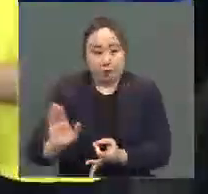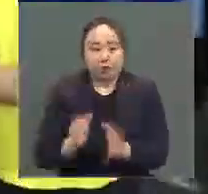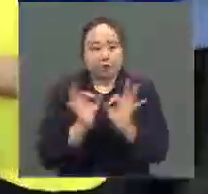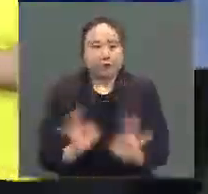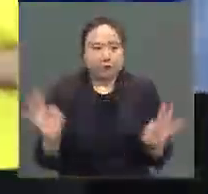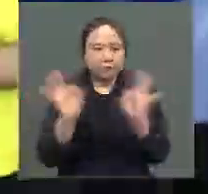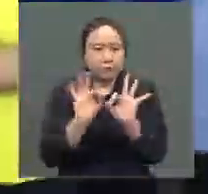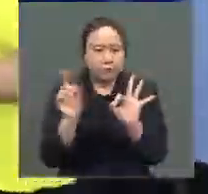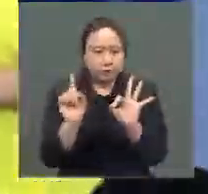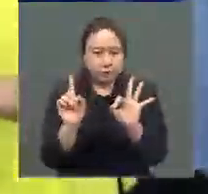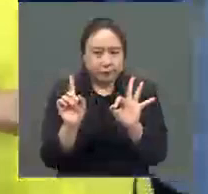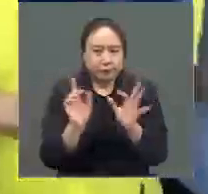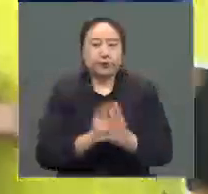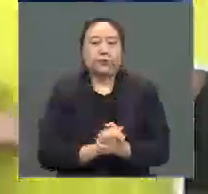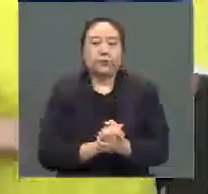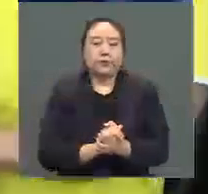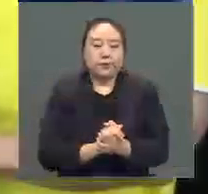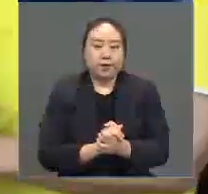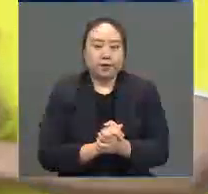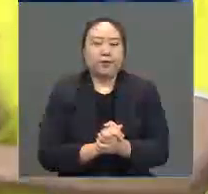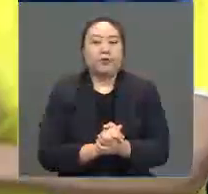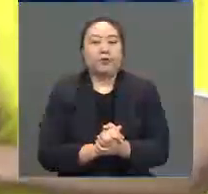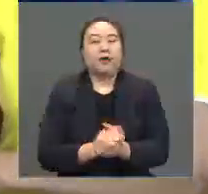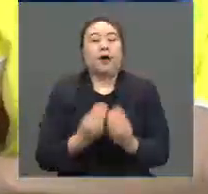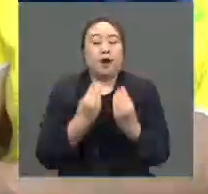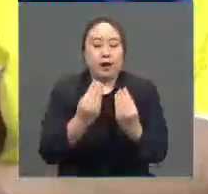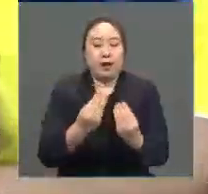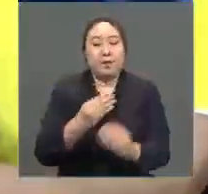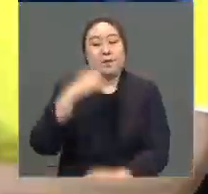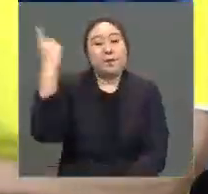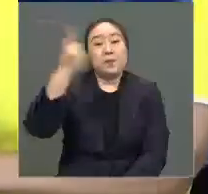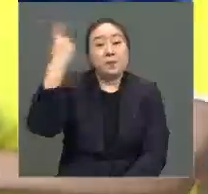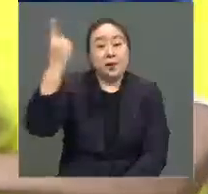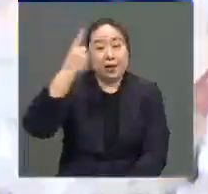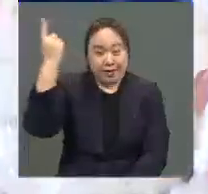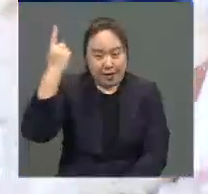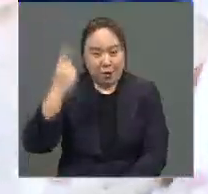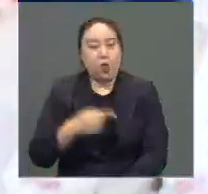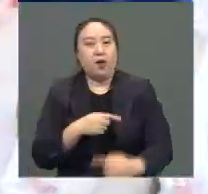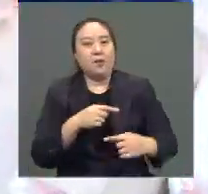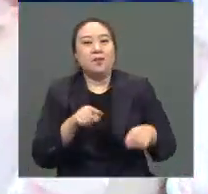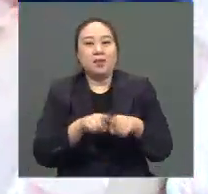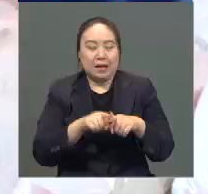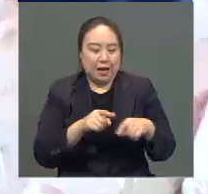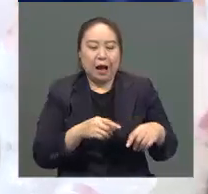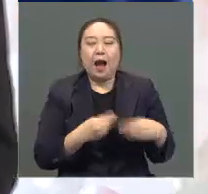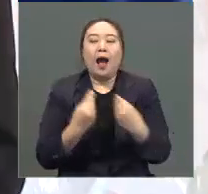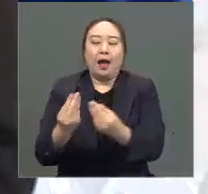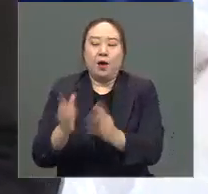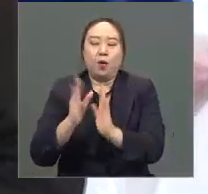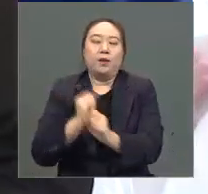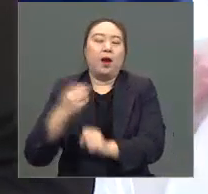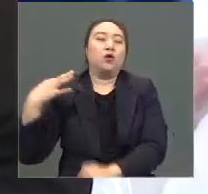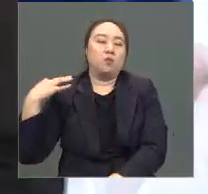ที่สำคัญเนี่ยก็คือให้ไปท่องเที่ยวนะคะตามแพ็กเกจกำลังใจเพื่อเป็นการให้กำลังใจเจ้าหน้า